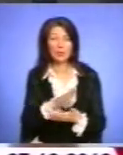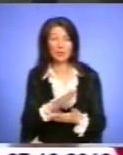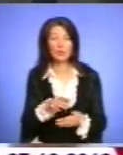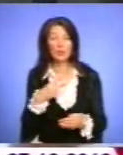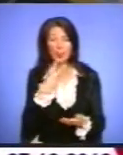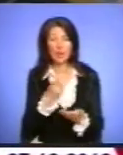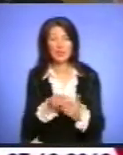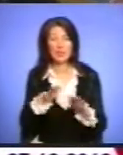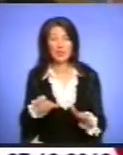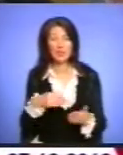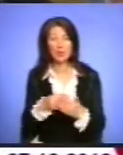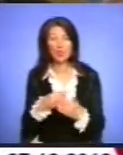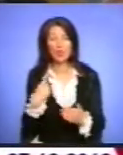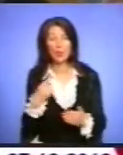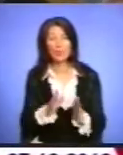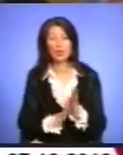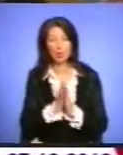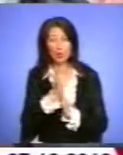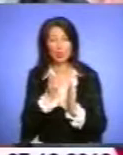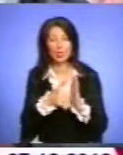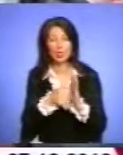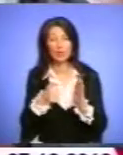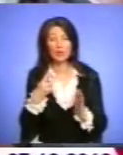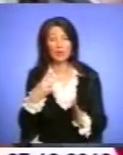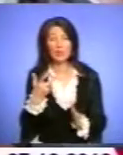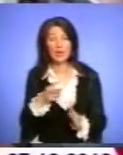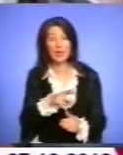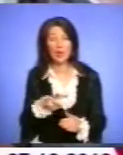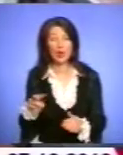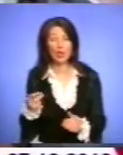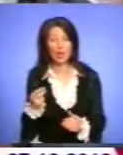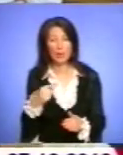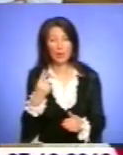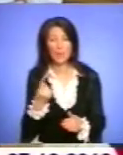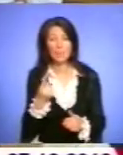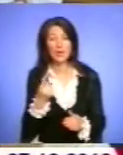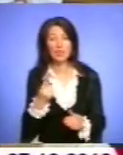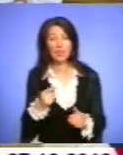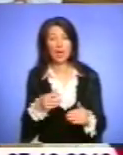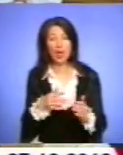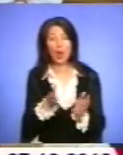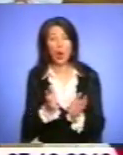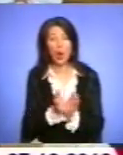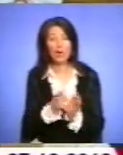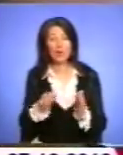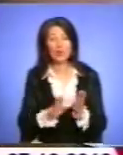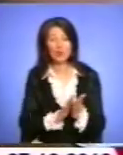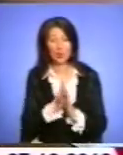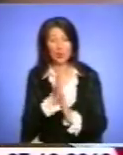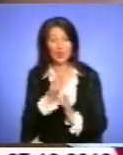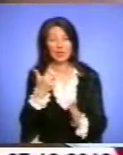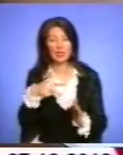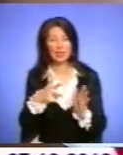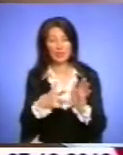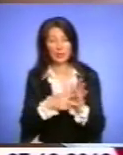місцевих бюджетів по області зростуть на 623,5 мільйони гривень. Перший кошик зростає на 38, другий – на